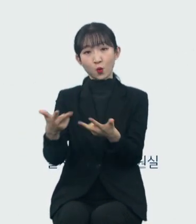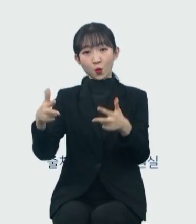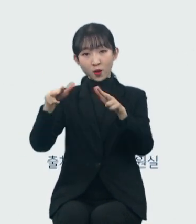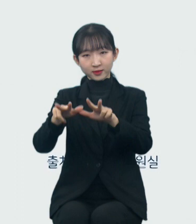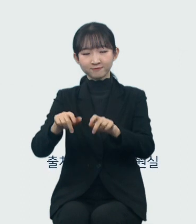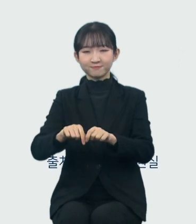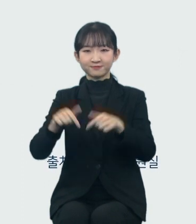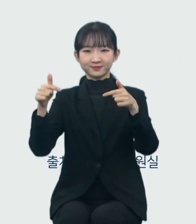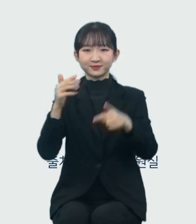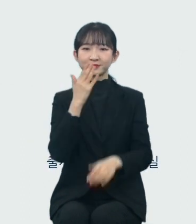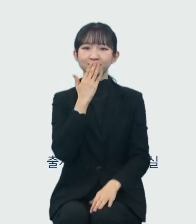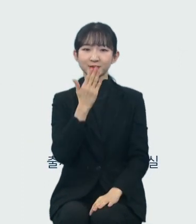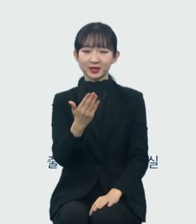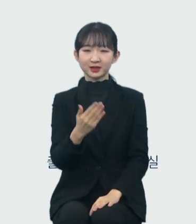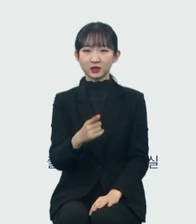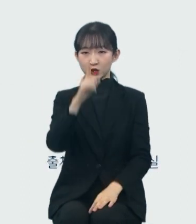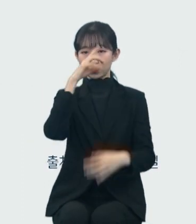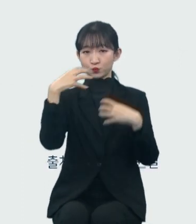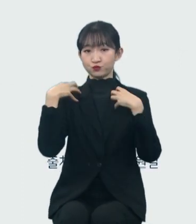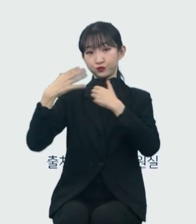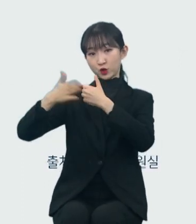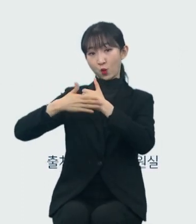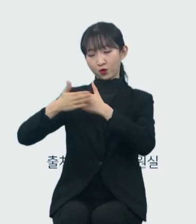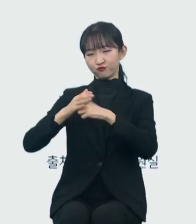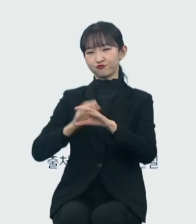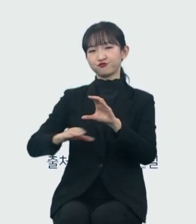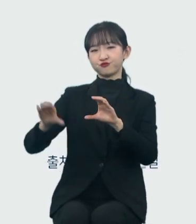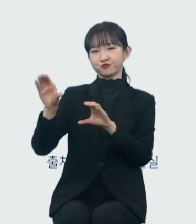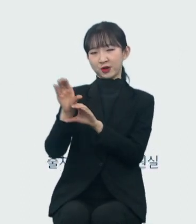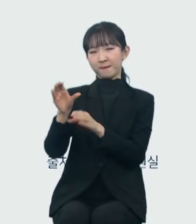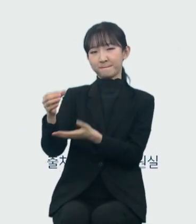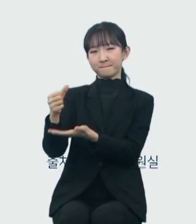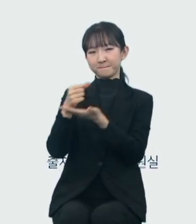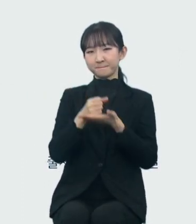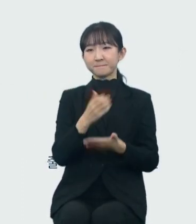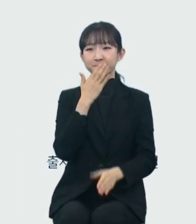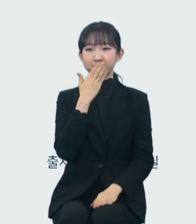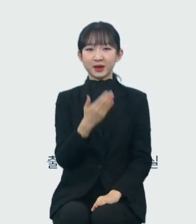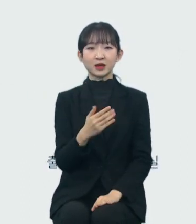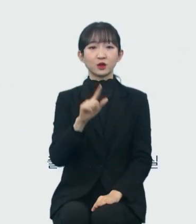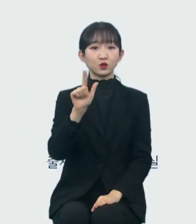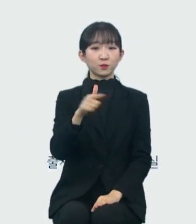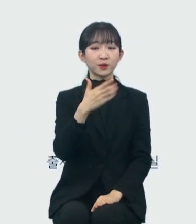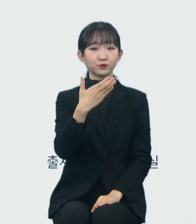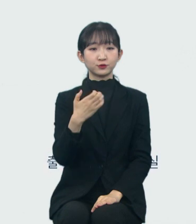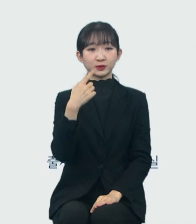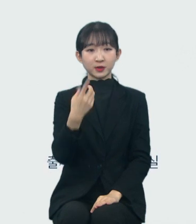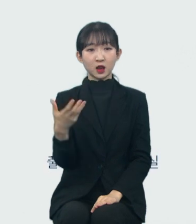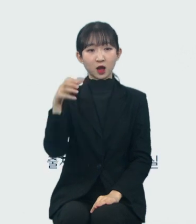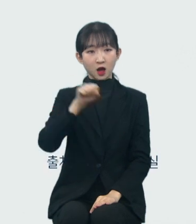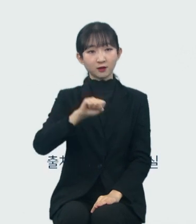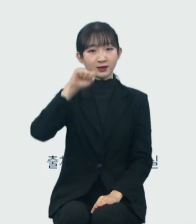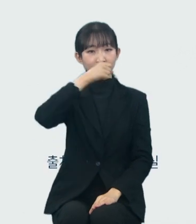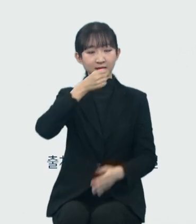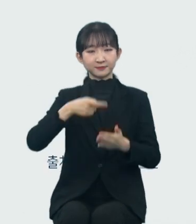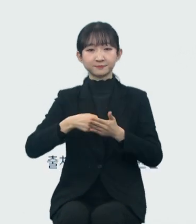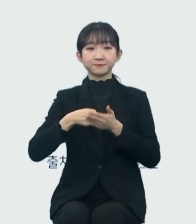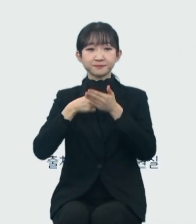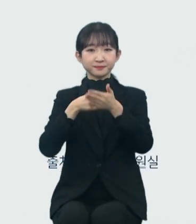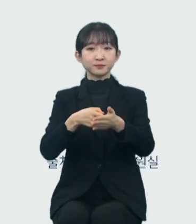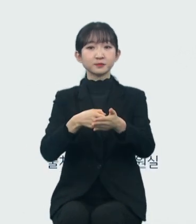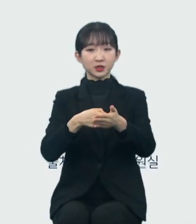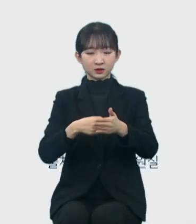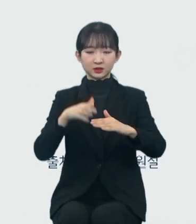확대했습니다. 정부 지원은 추가됐습니다. 691억 원의 재정 지원을 요청함과 더불어 인중로